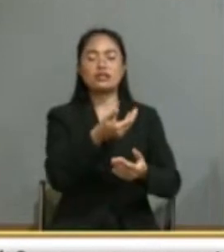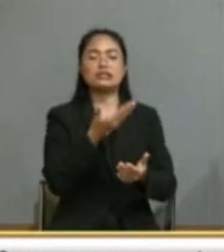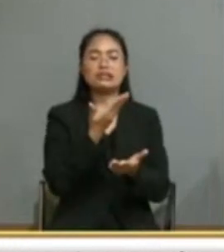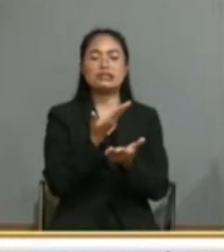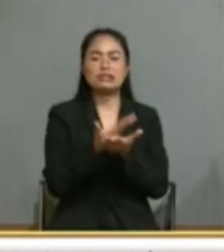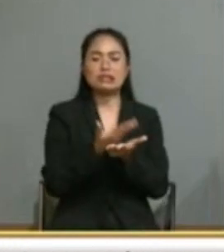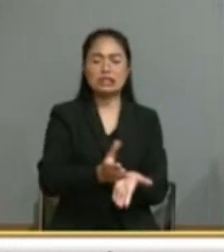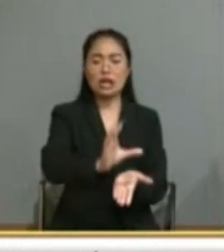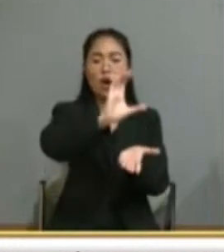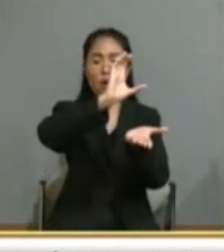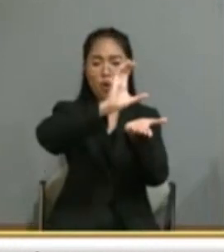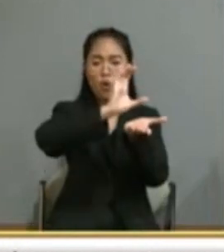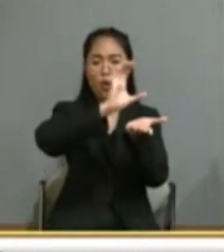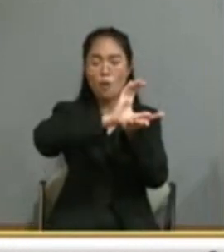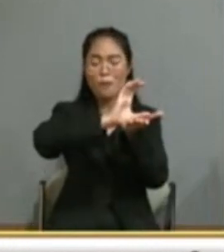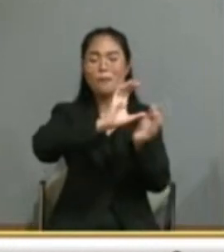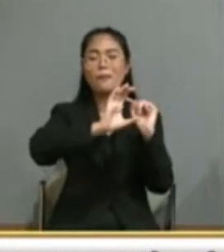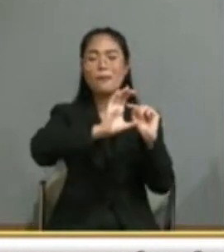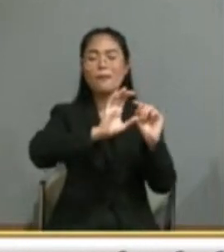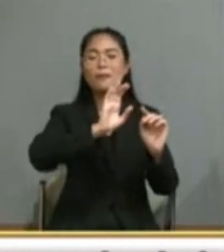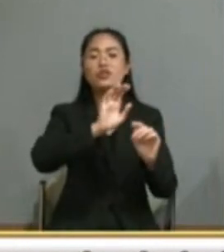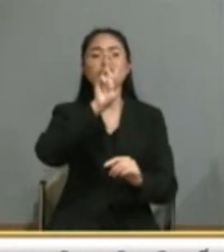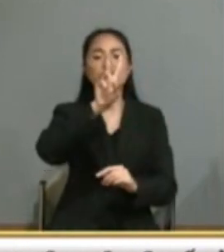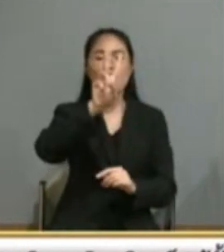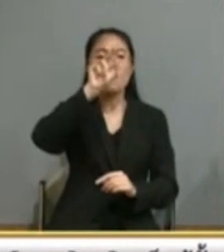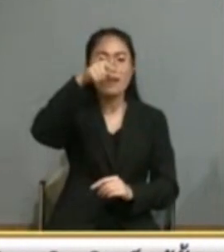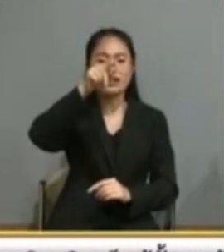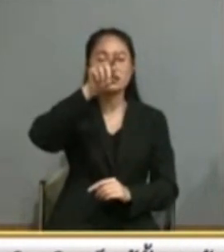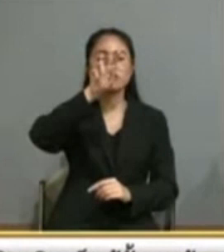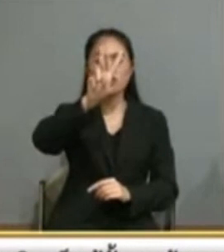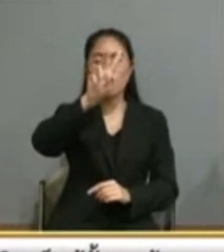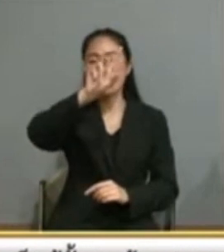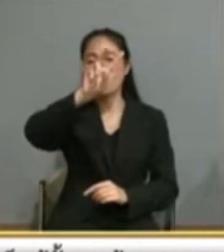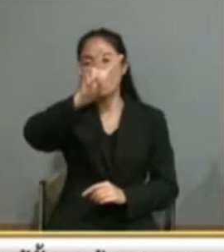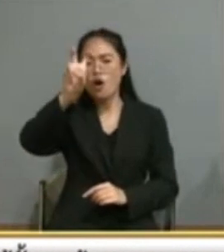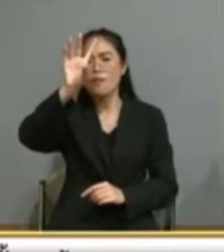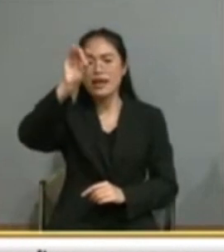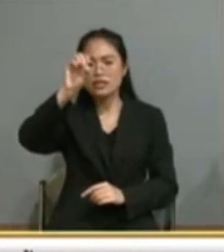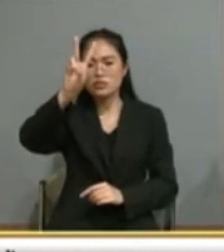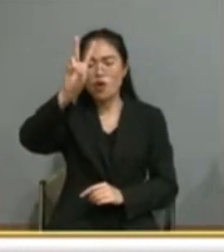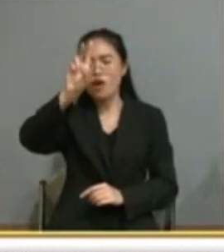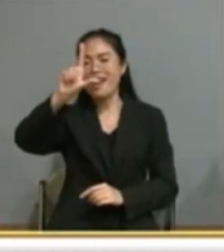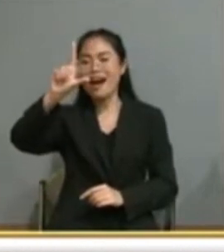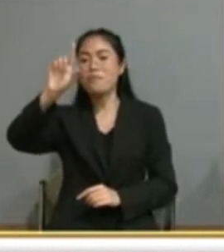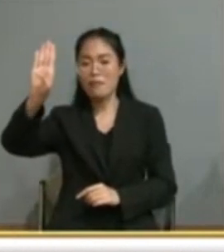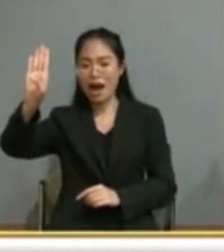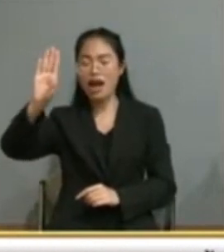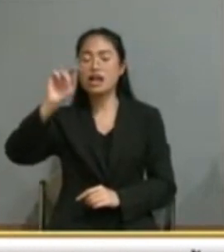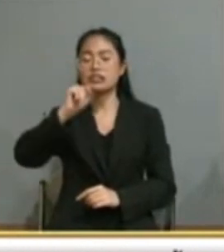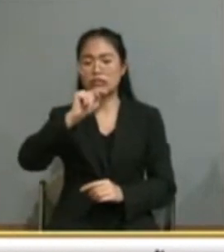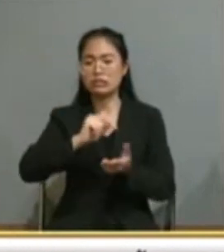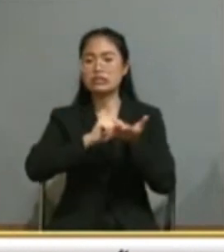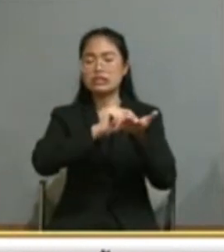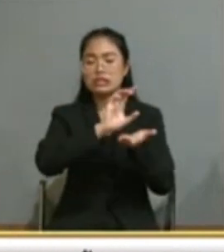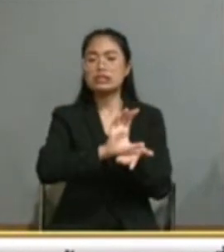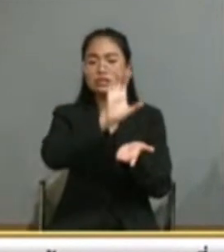ณในการกอสรางต่อไปโยมีวงเงินทั้งสิ้น 2,282 ลานบาท ค่ทานประทานจ